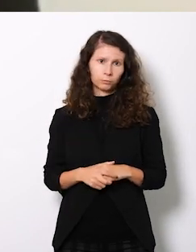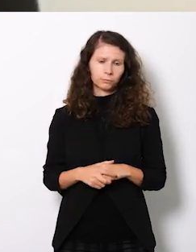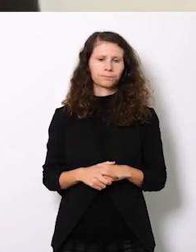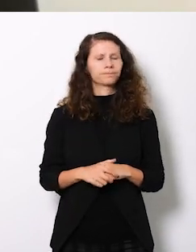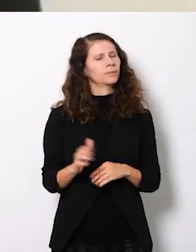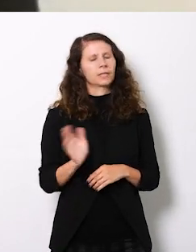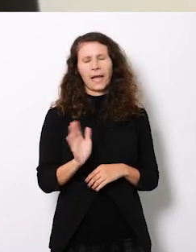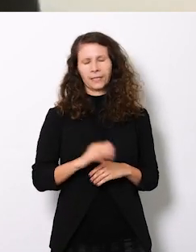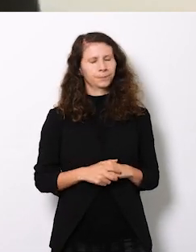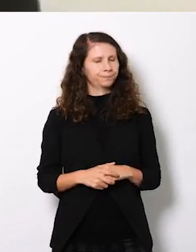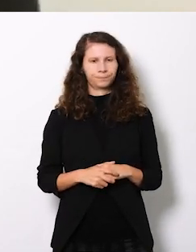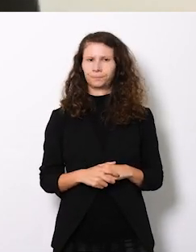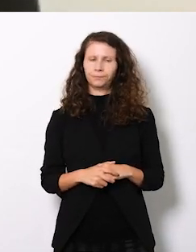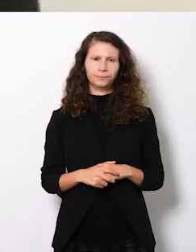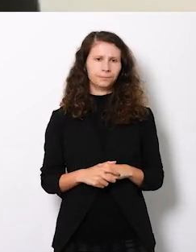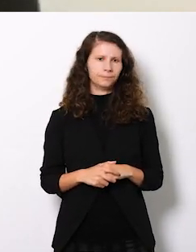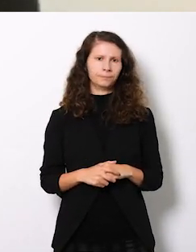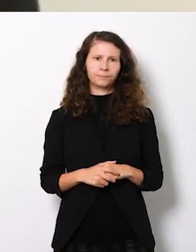Nein, ich bin für eine